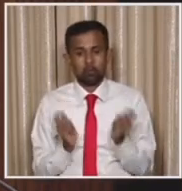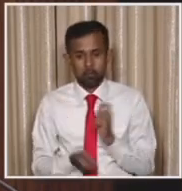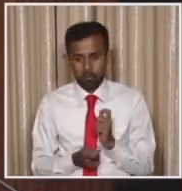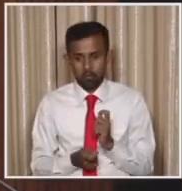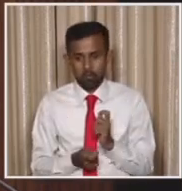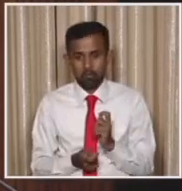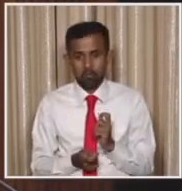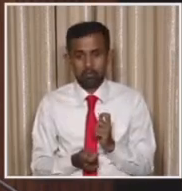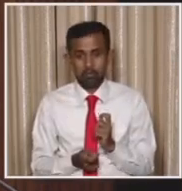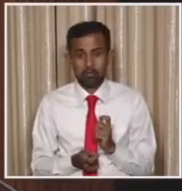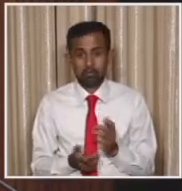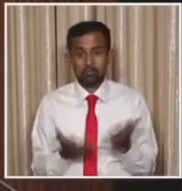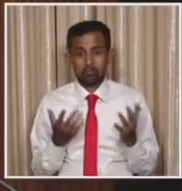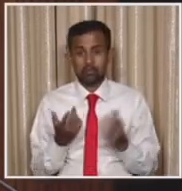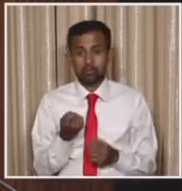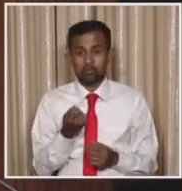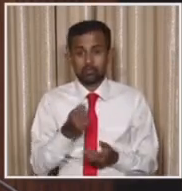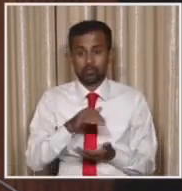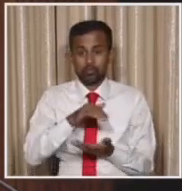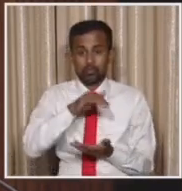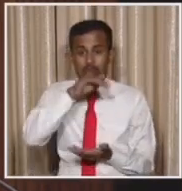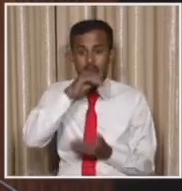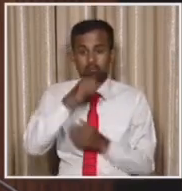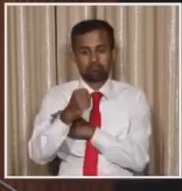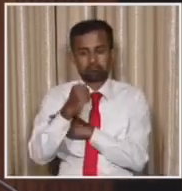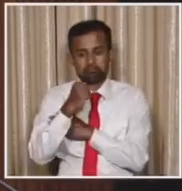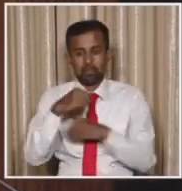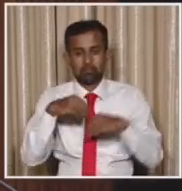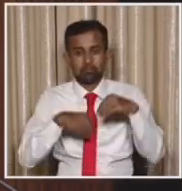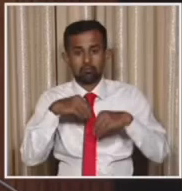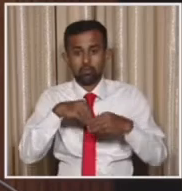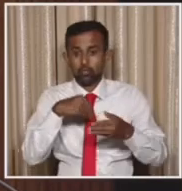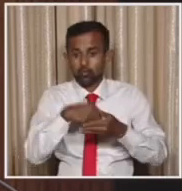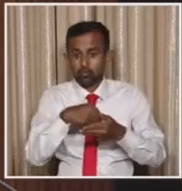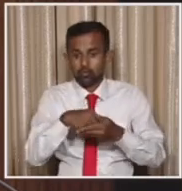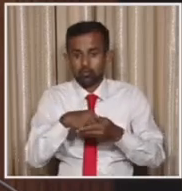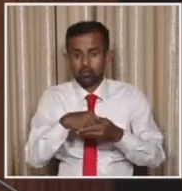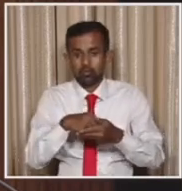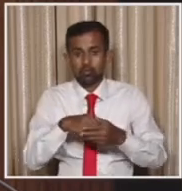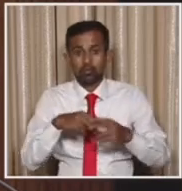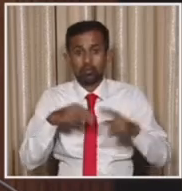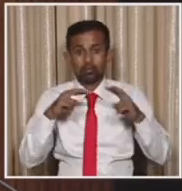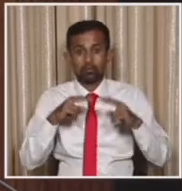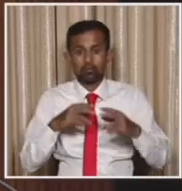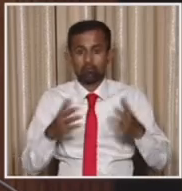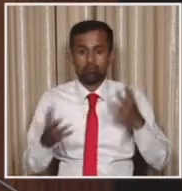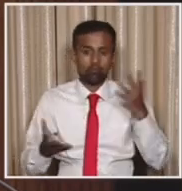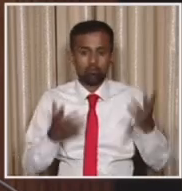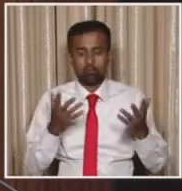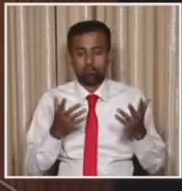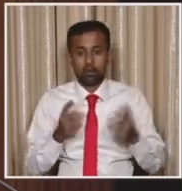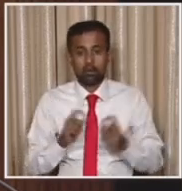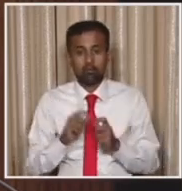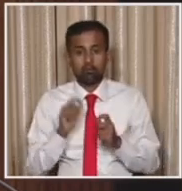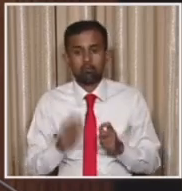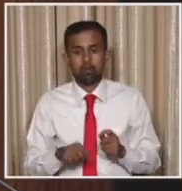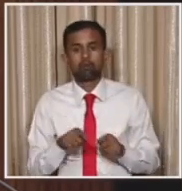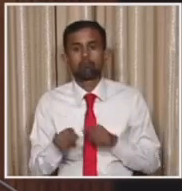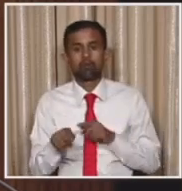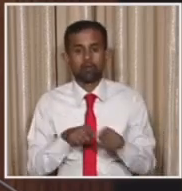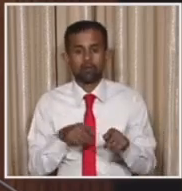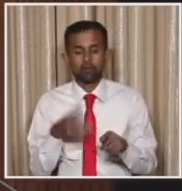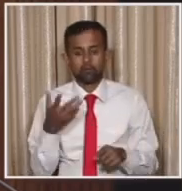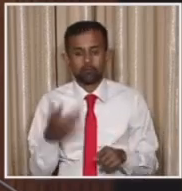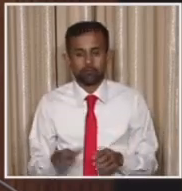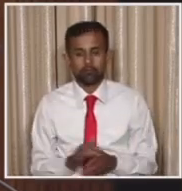නිසා ඔවුන්ට ලැබිච්ච අසීමිත ධනය බලය දේශපාලන රැකවරණ නිසා විභාගාධික ආයතනයක් මණ්ඩලයක් බවට ක්‍රිකට් පාලක මණ්ඩලය පත්